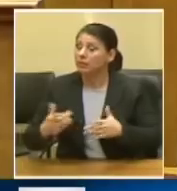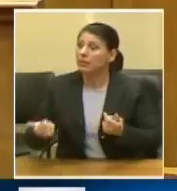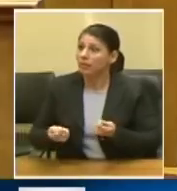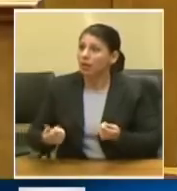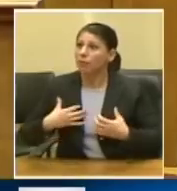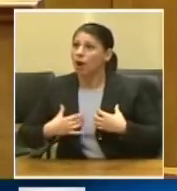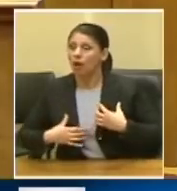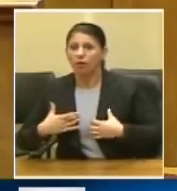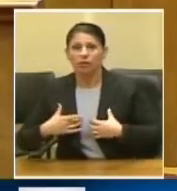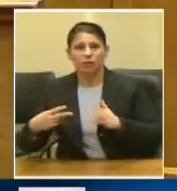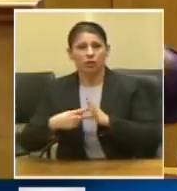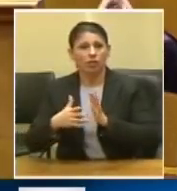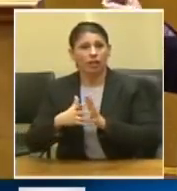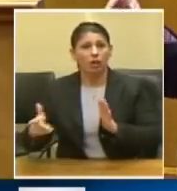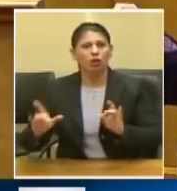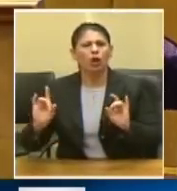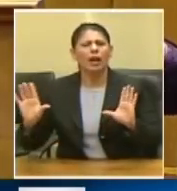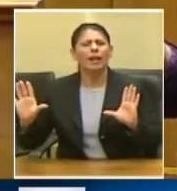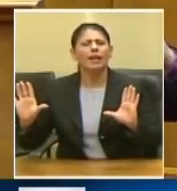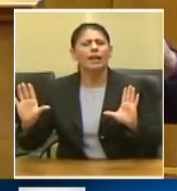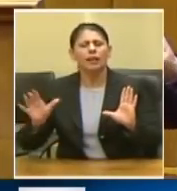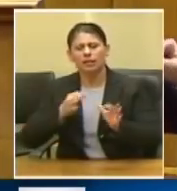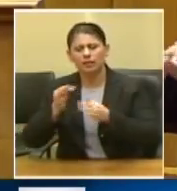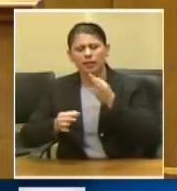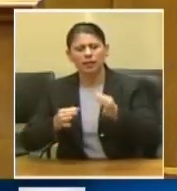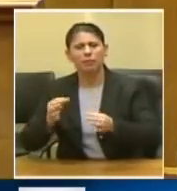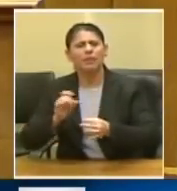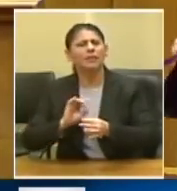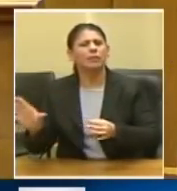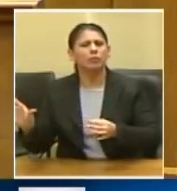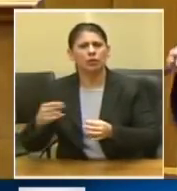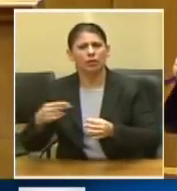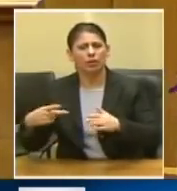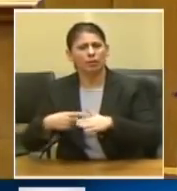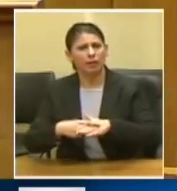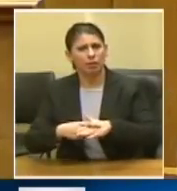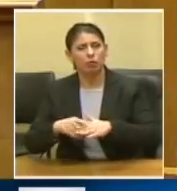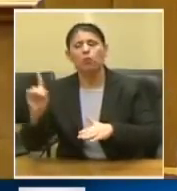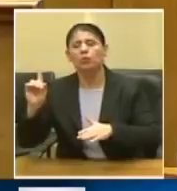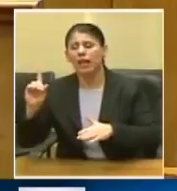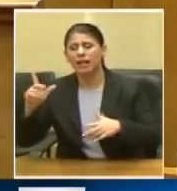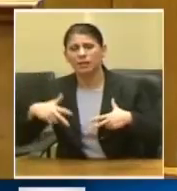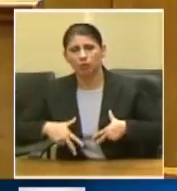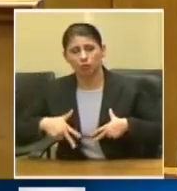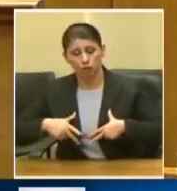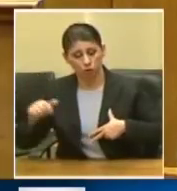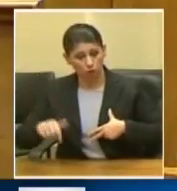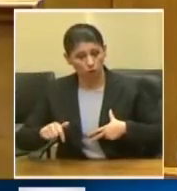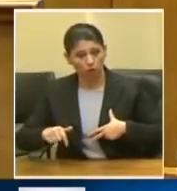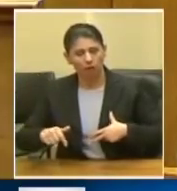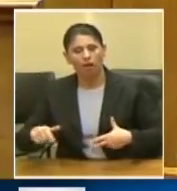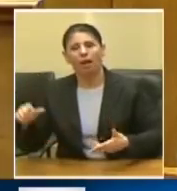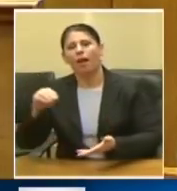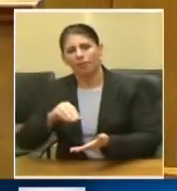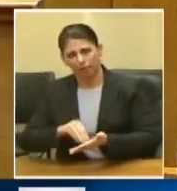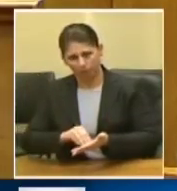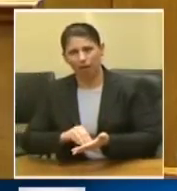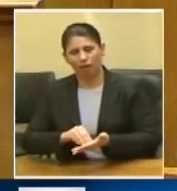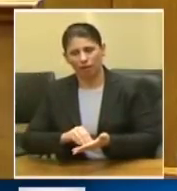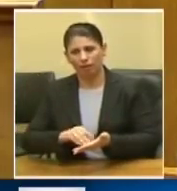με το 18, δεν ασχολήθηκε κανείς σας καθόλου με τις τράπεζες. Κανένας, ούτε υπουργός, ούτε τίποτα. Τώρα λοιπόν, άντε πάλι να πάρουμε,